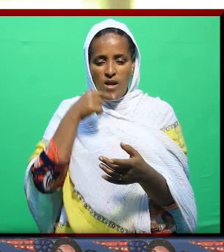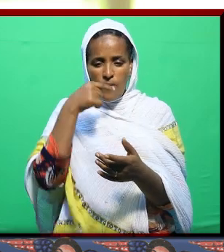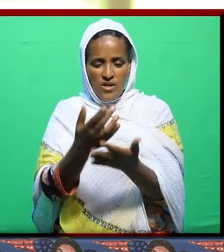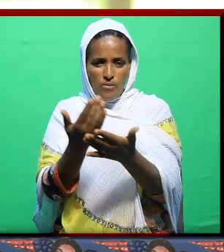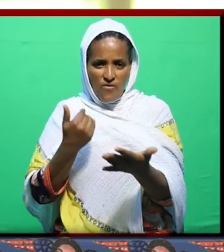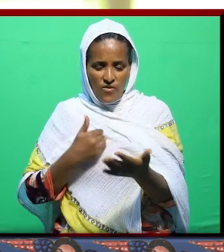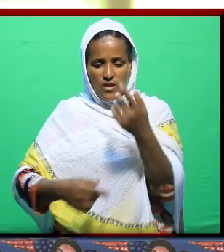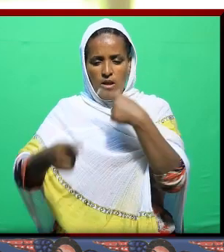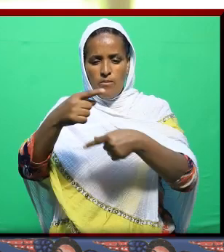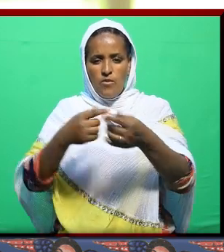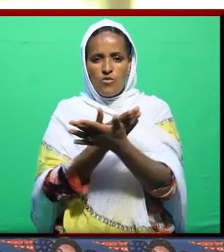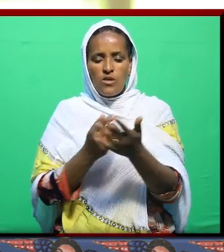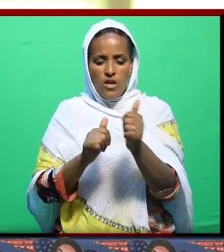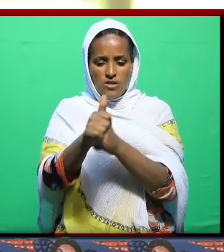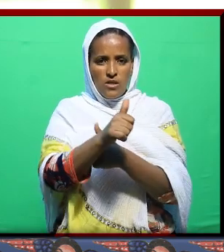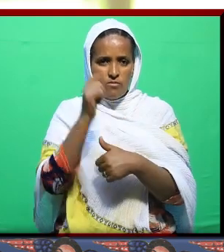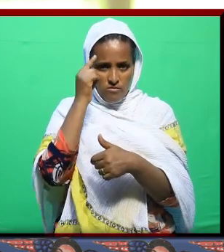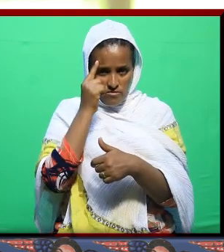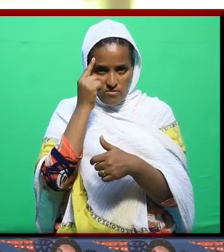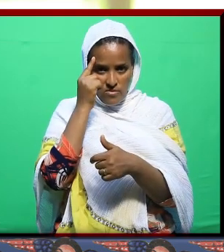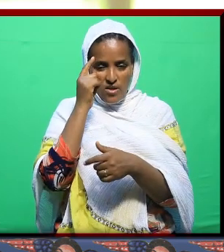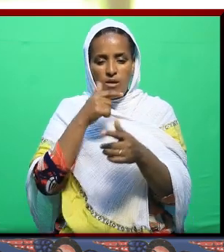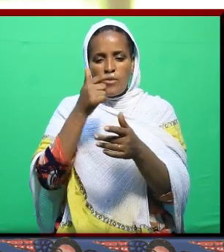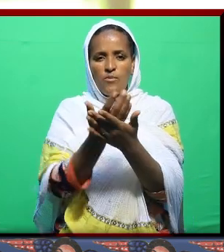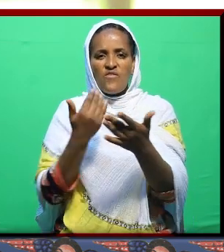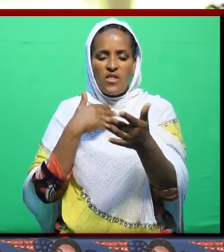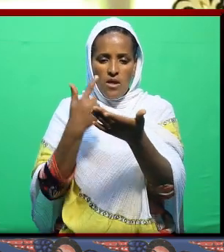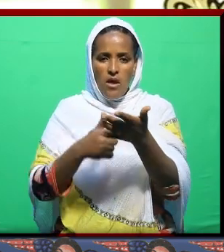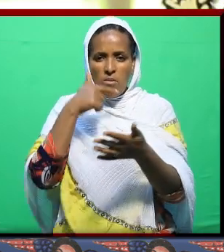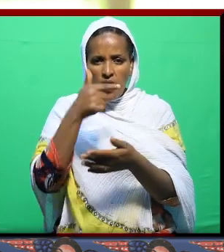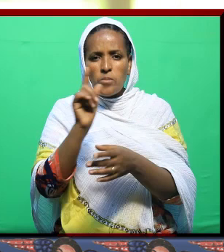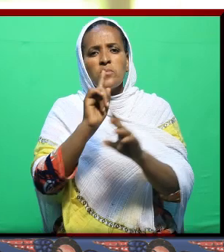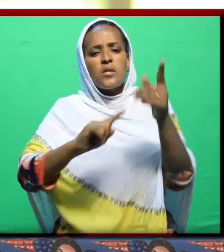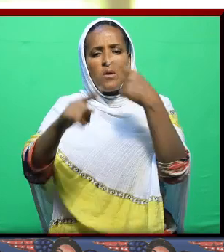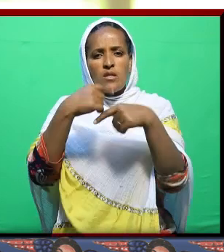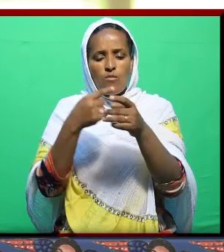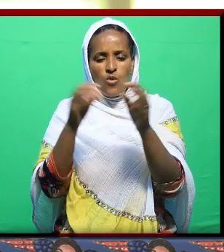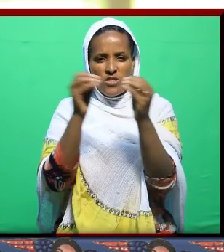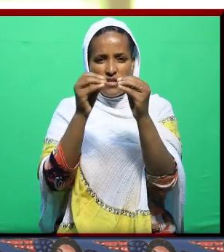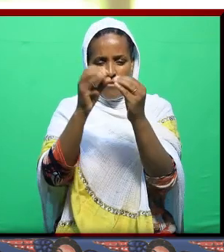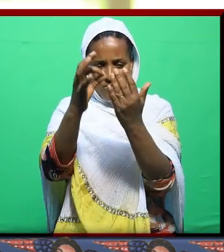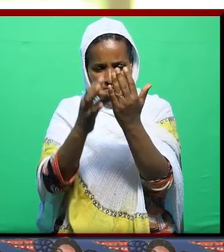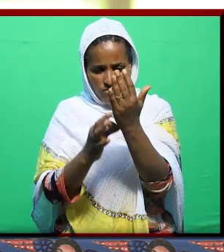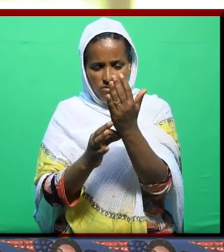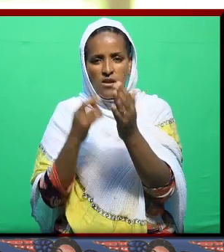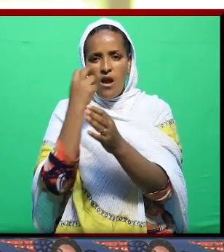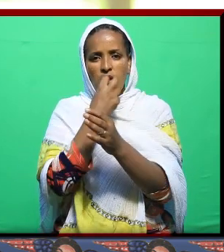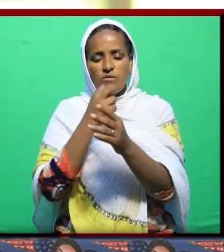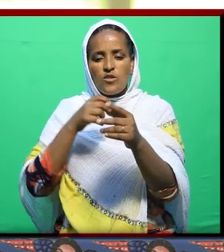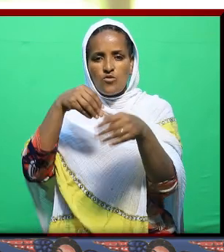ምክንያቱም ከመናገራችን በፊት የሚመጣውን ነገር እናስባለን። ከመናገራችን በፊት ይህንን ብናገር ምን ይመጣል ብለው ሂሳብ ሰርተው ነው